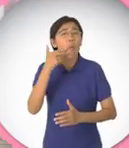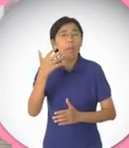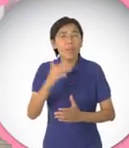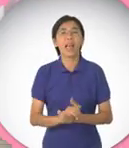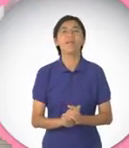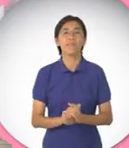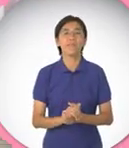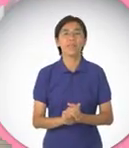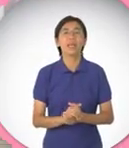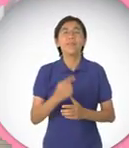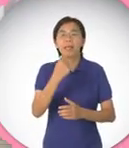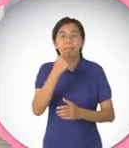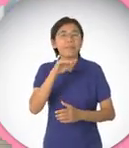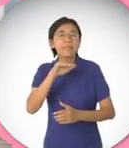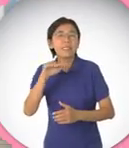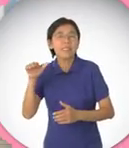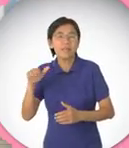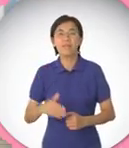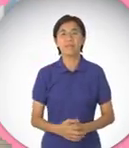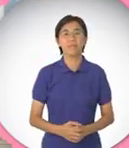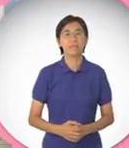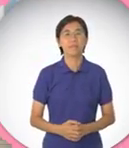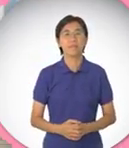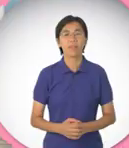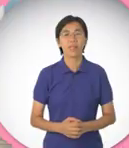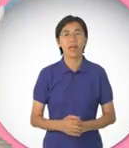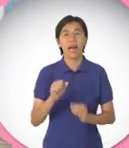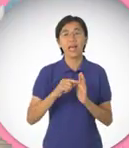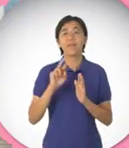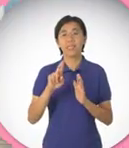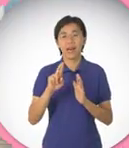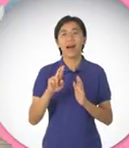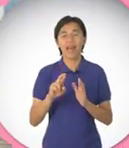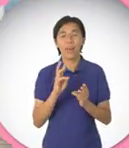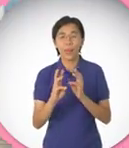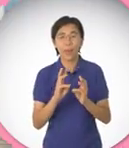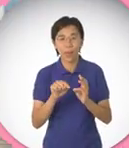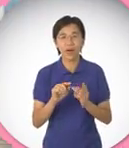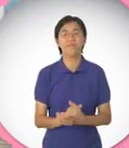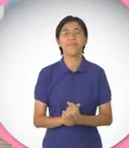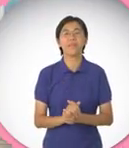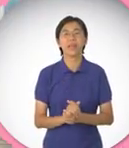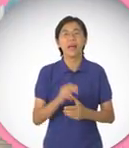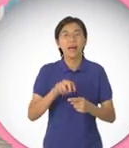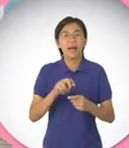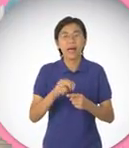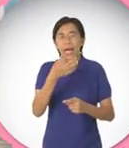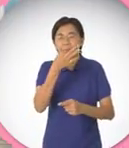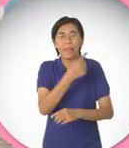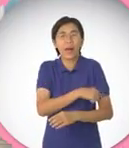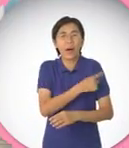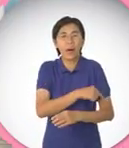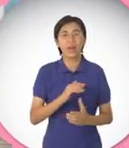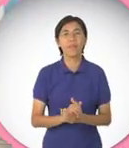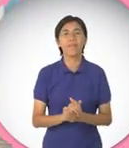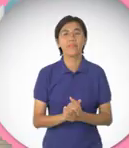ปังจืดค่ะแล้วก็จะมีสารเสริมคุณภาพนะคะแล้วก็เกลือแล้วก็ไขมันพืชเล็กน้อยจะใช้เป็นเนย